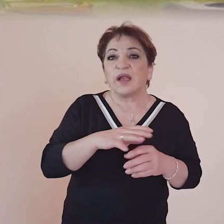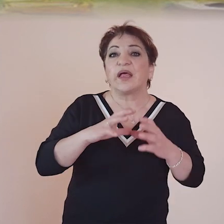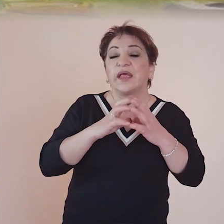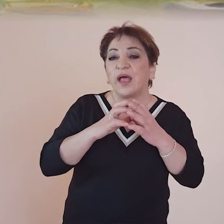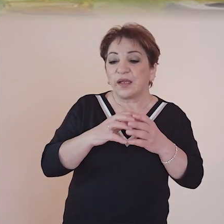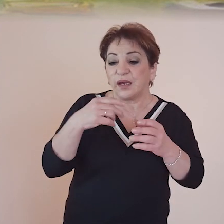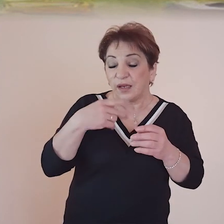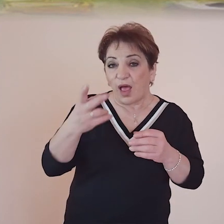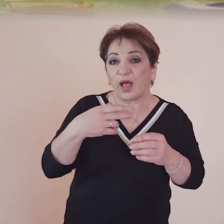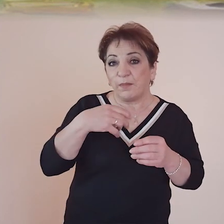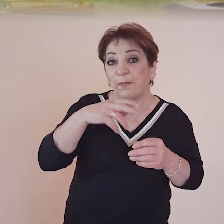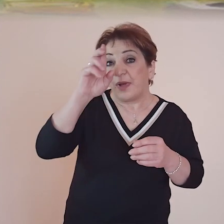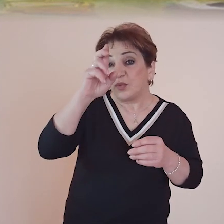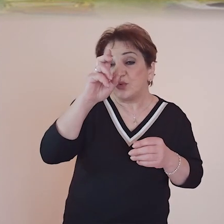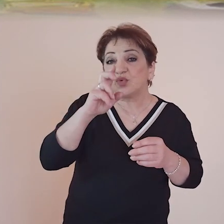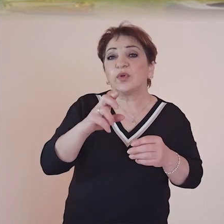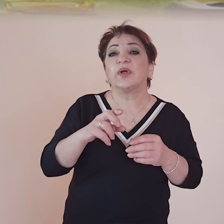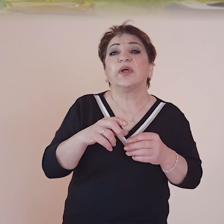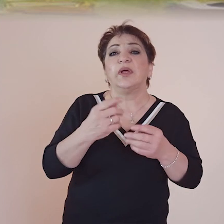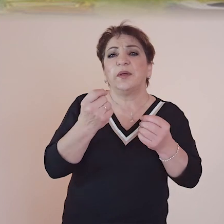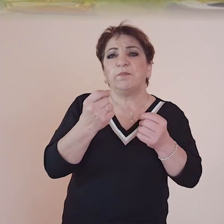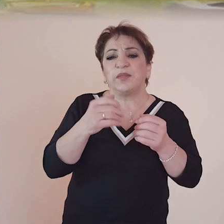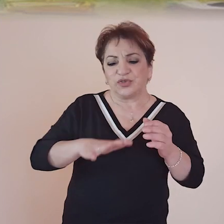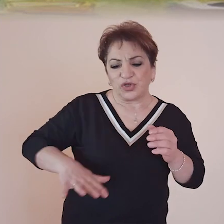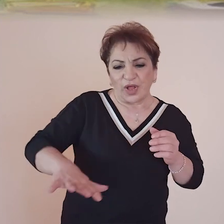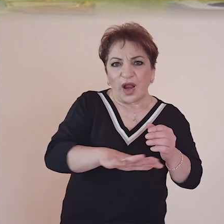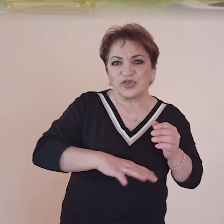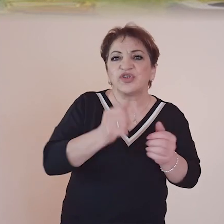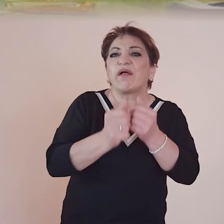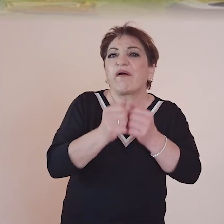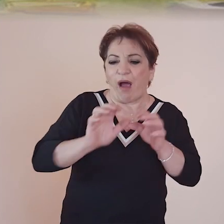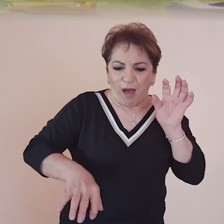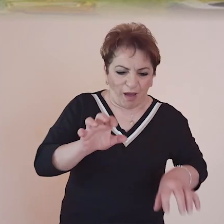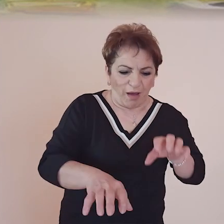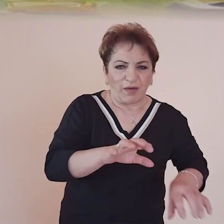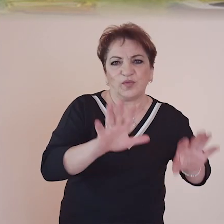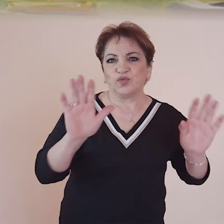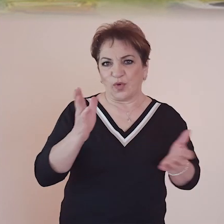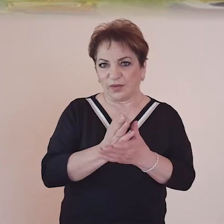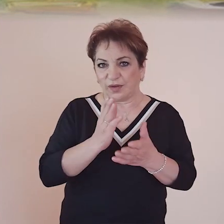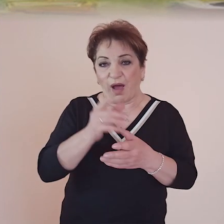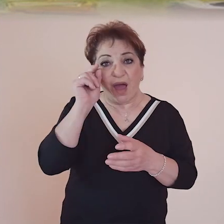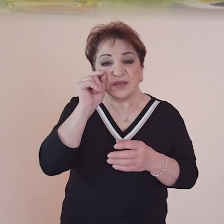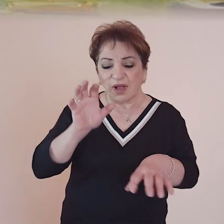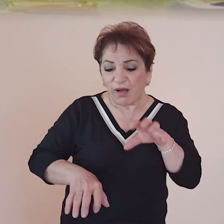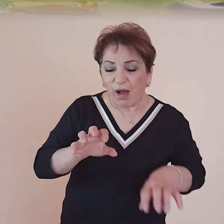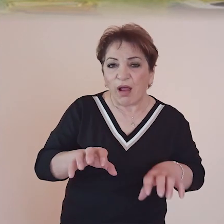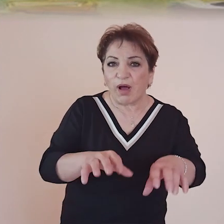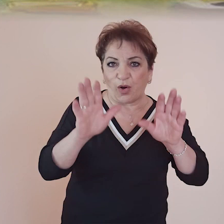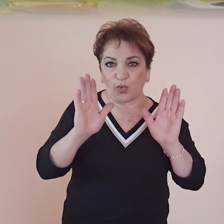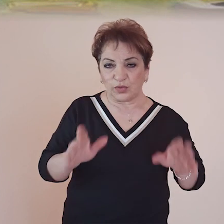Հայաստանի հանրապետությունը մի կիչ տարածաշորջանը կարքարոտ է, այնտեղ որ տեղ գտնվում է Հայաստանը կարքարոտ է,